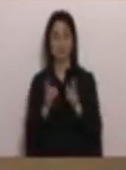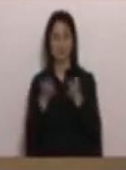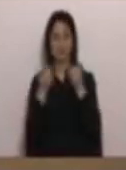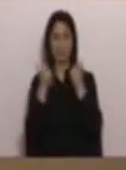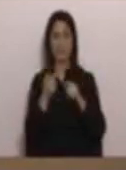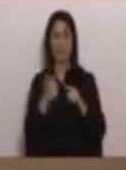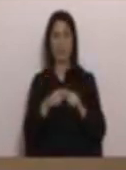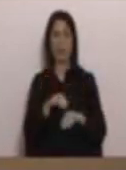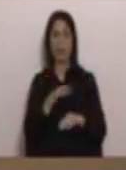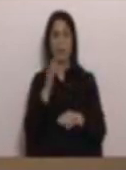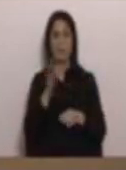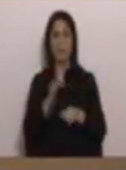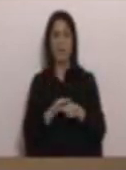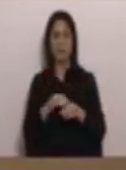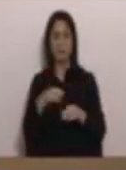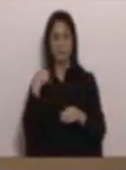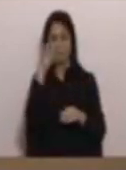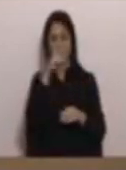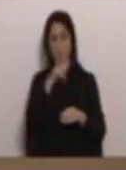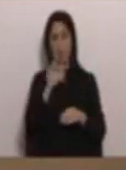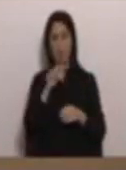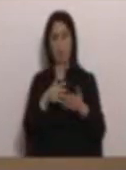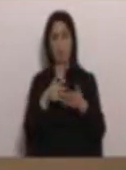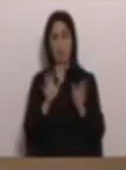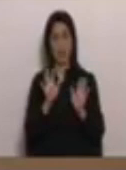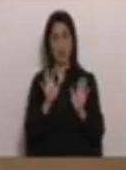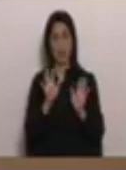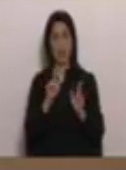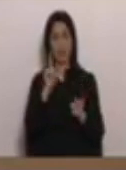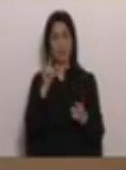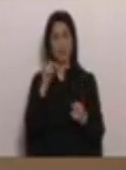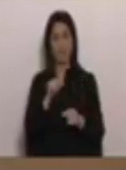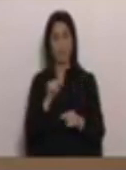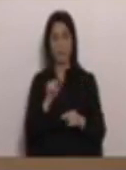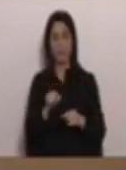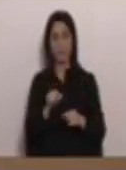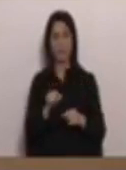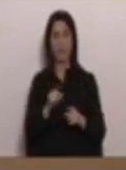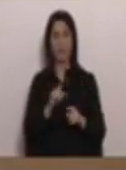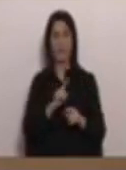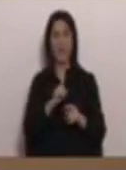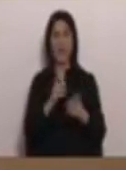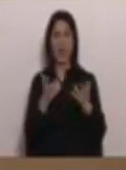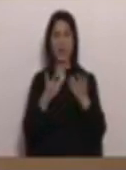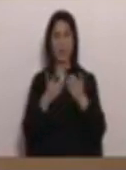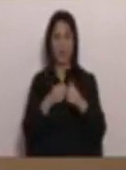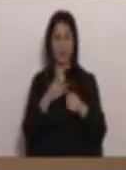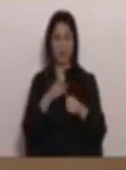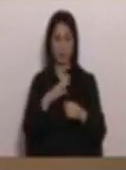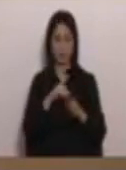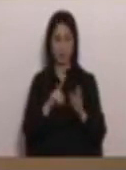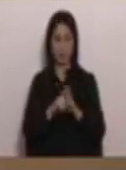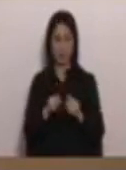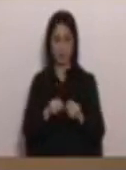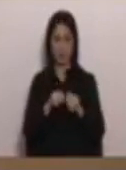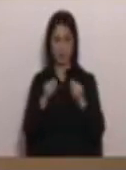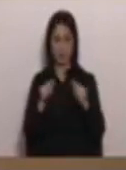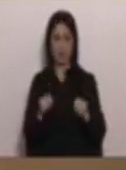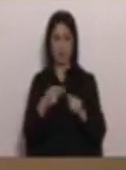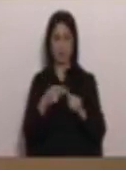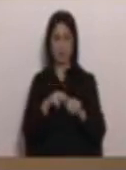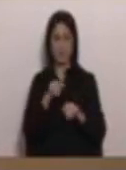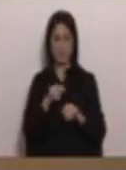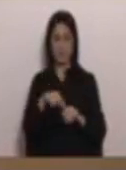მხრივ პასუხისგებლობა მაჟორიტარებზე უფრო მეტია, ხო? შესაბამისად, რაღაც მექანიზმი უნდა იყოს შექმნილი იმისთვის,